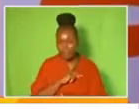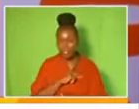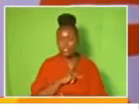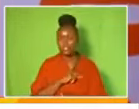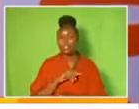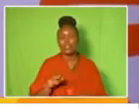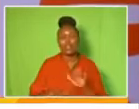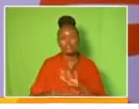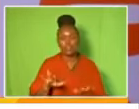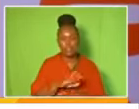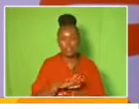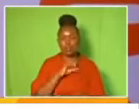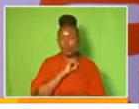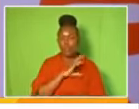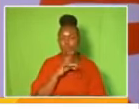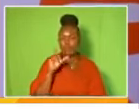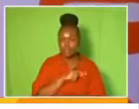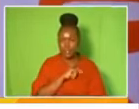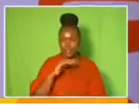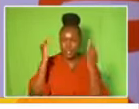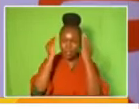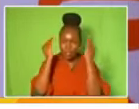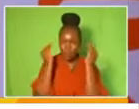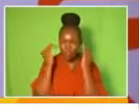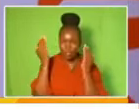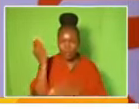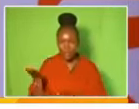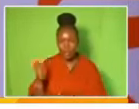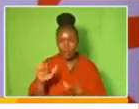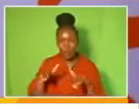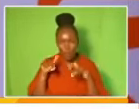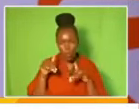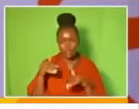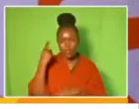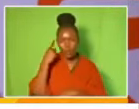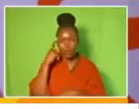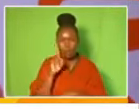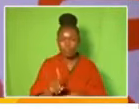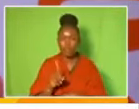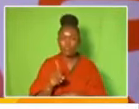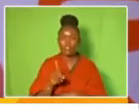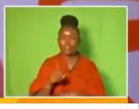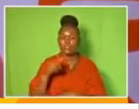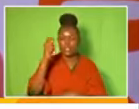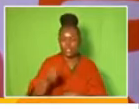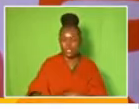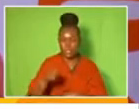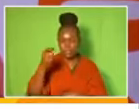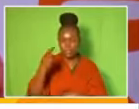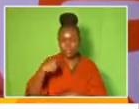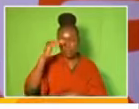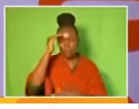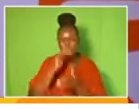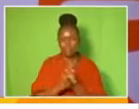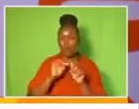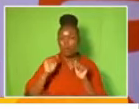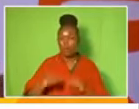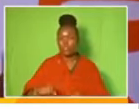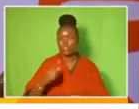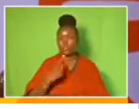mahakamani. Na sisi tuna matumaini ya kwamba tutafaulu mahakamani. Pili